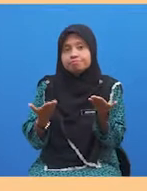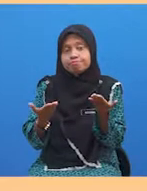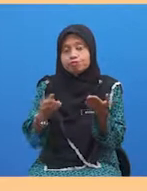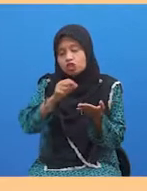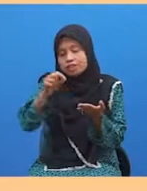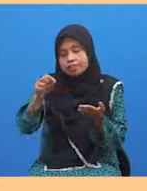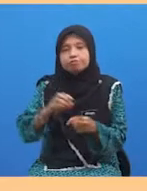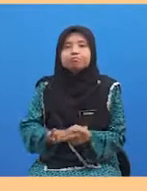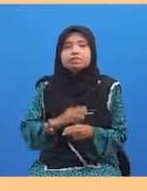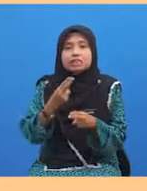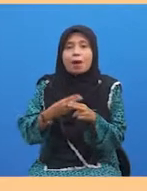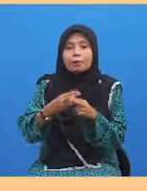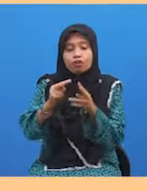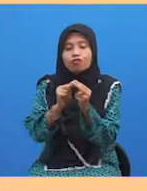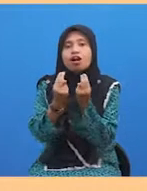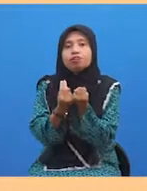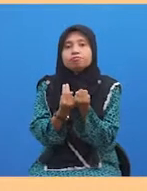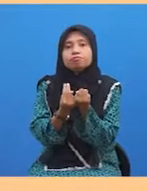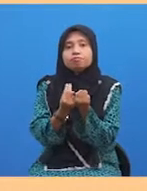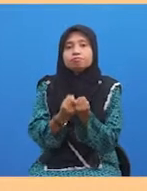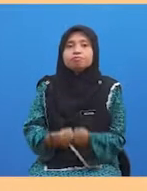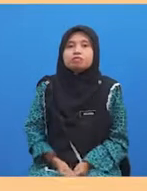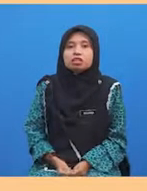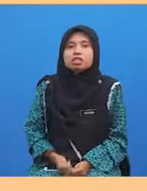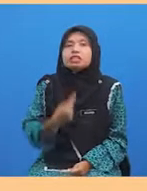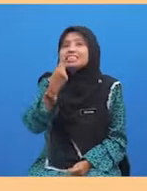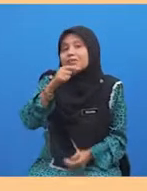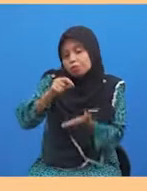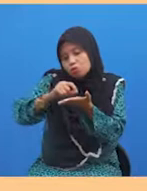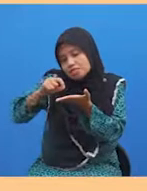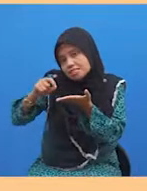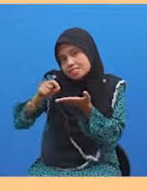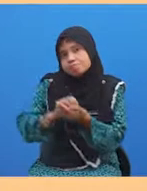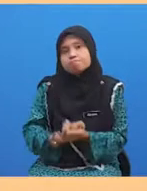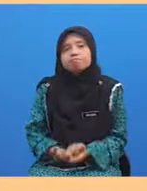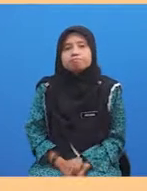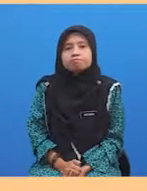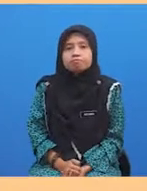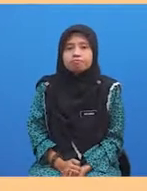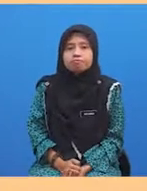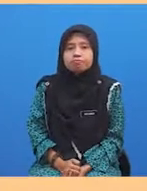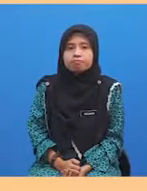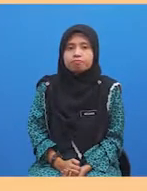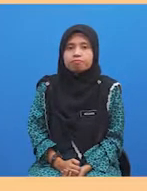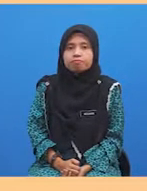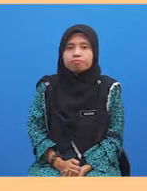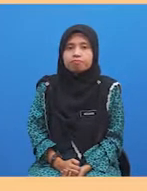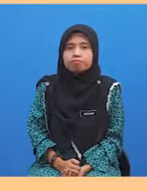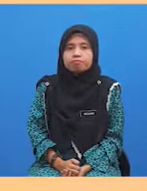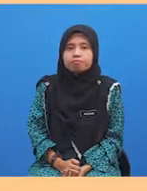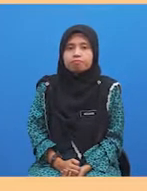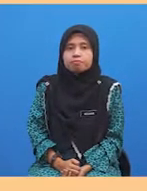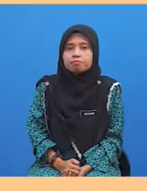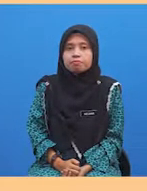haruslah menyatakan nama novel yang dikaji, karya, nyatakan pula nama penulis.